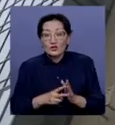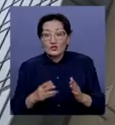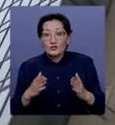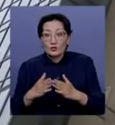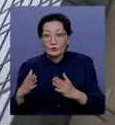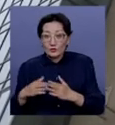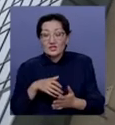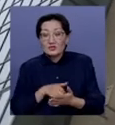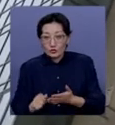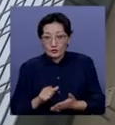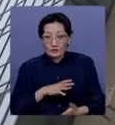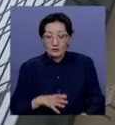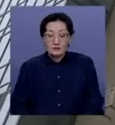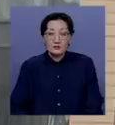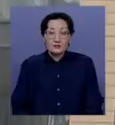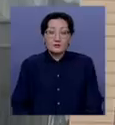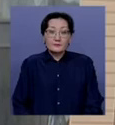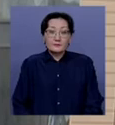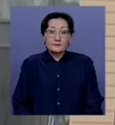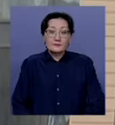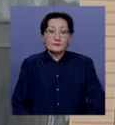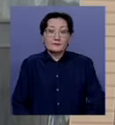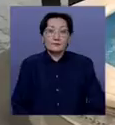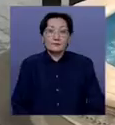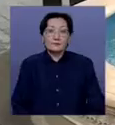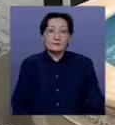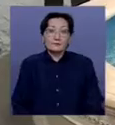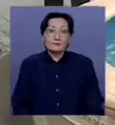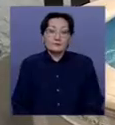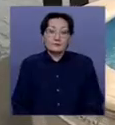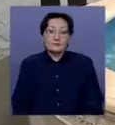ғимарат сүрілген. Сая Меңдеке, Мұрат Тайжан, Нұрбол Сазабеков, Алматы телеарнасы.